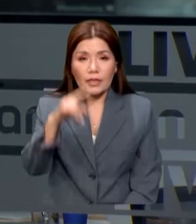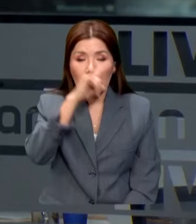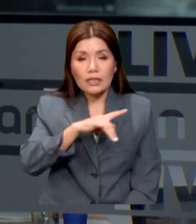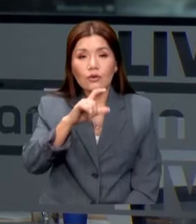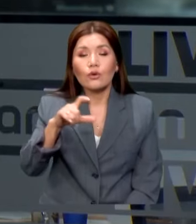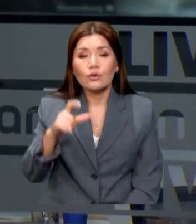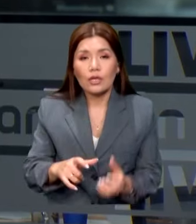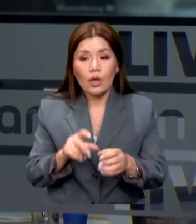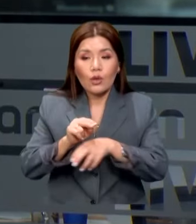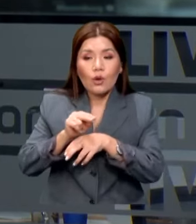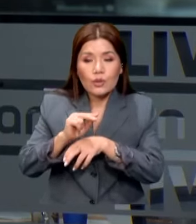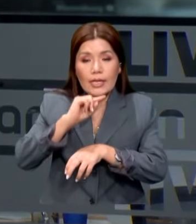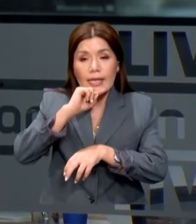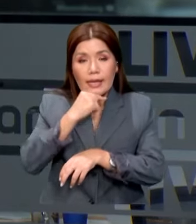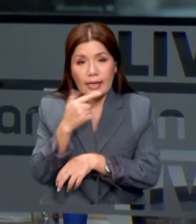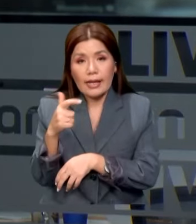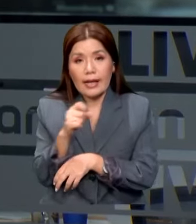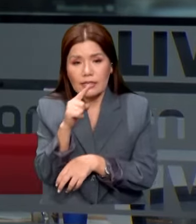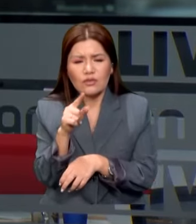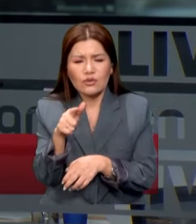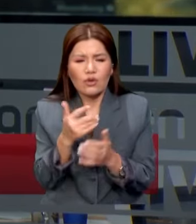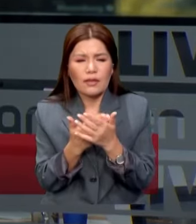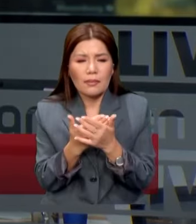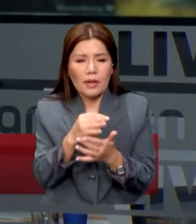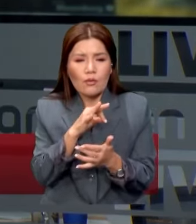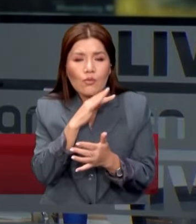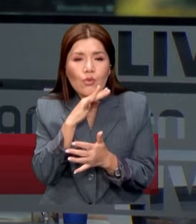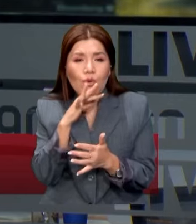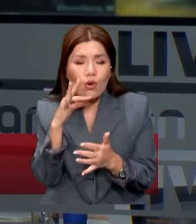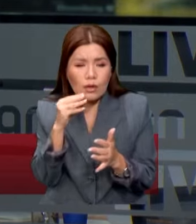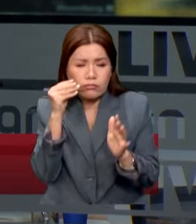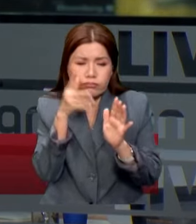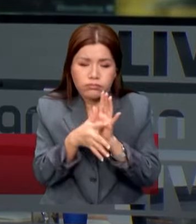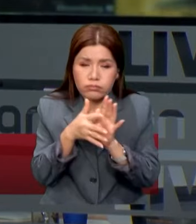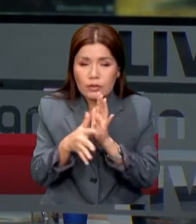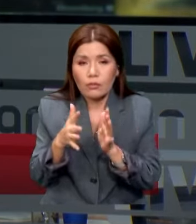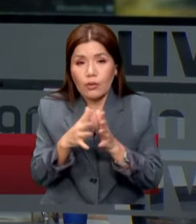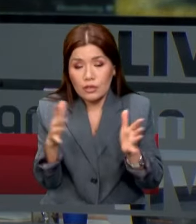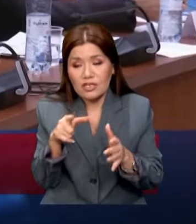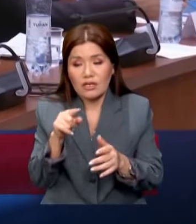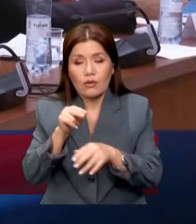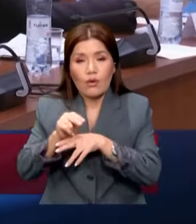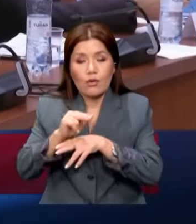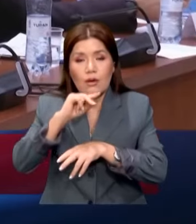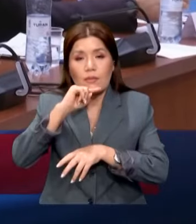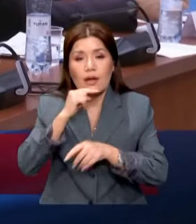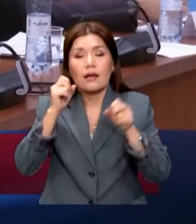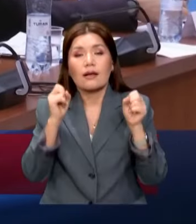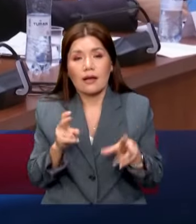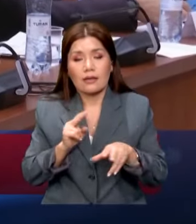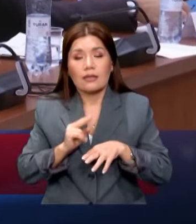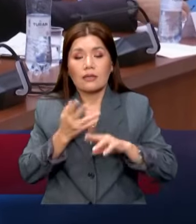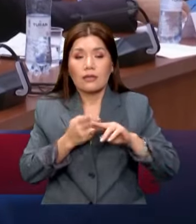Казахстанцев научат экономить газ. Для тех, кто превышает лимиты потребления, установят новые тарифы. Соответствующий законопроект представили в